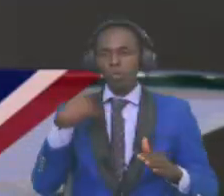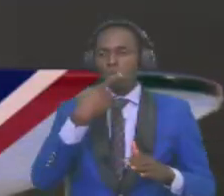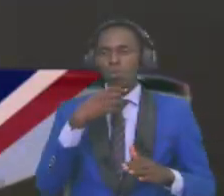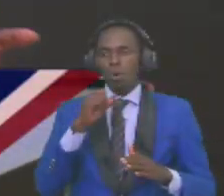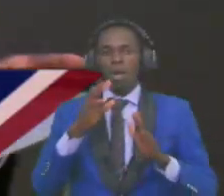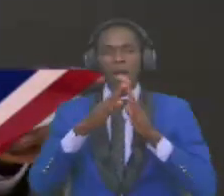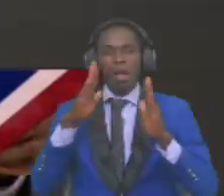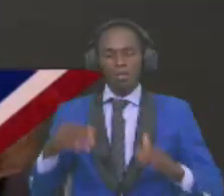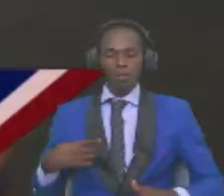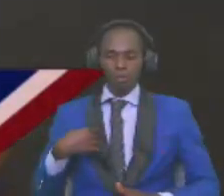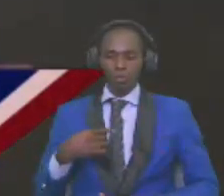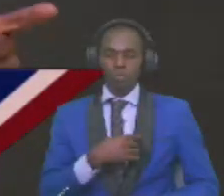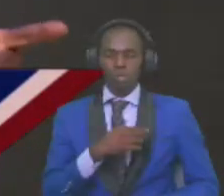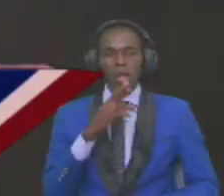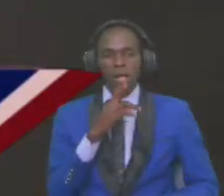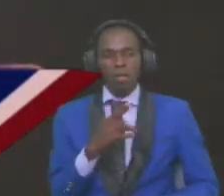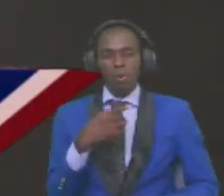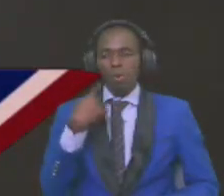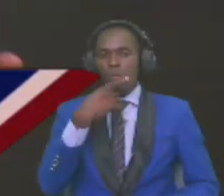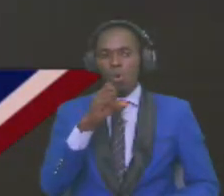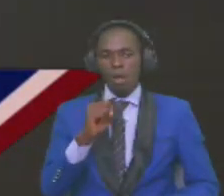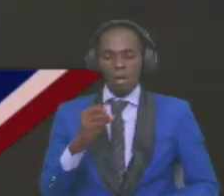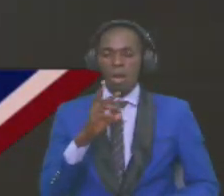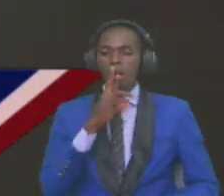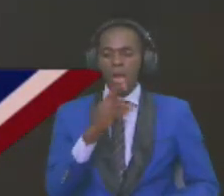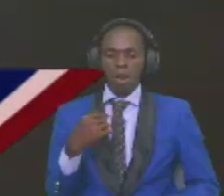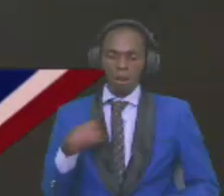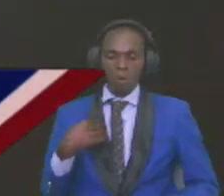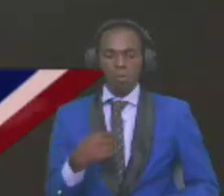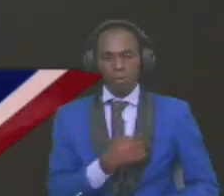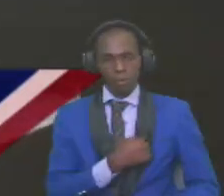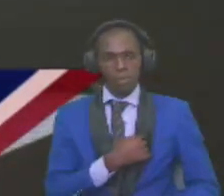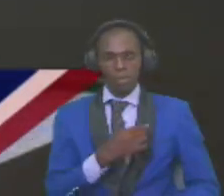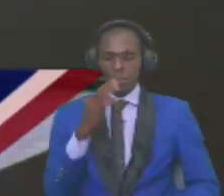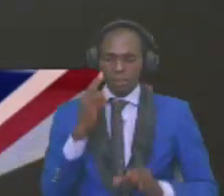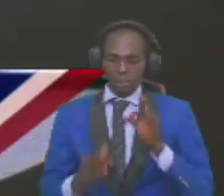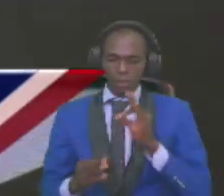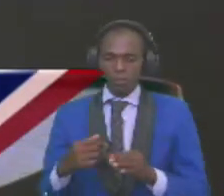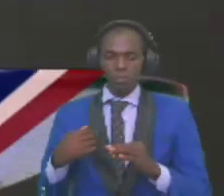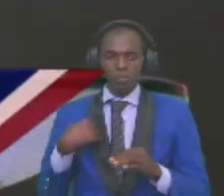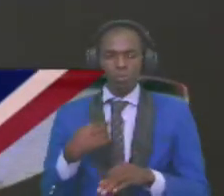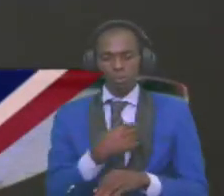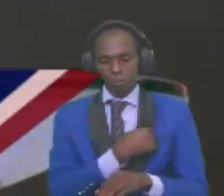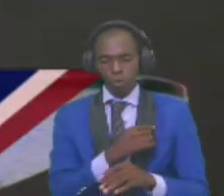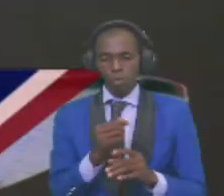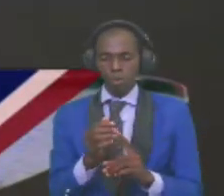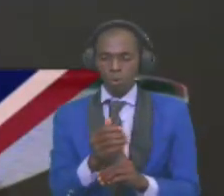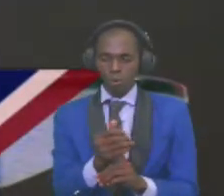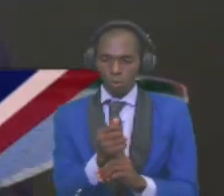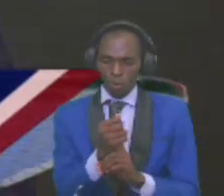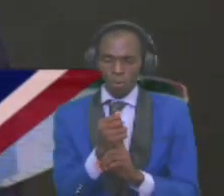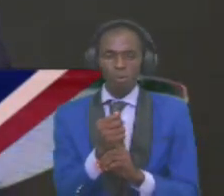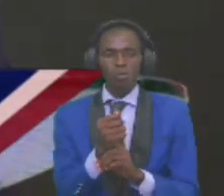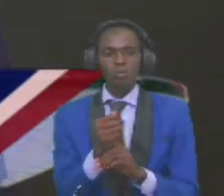et sa maison c'est nous et sa maison c'est nous pourvu que